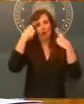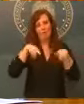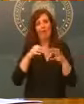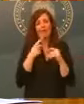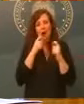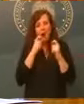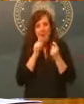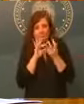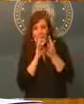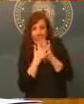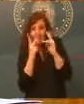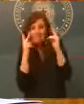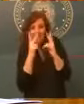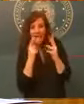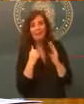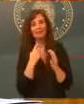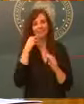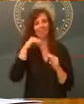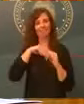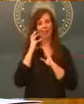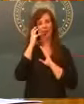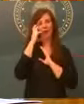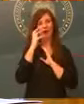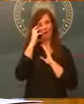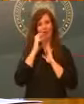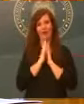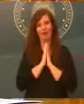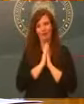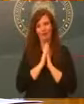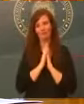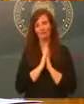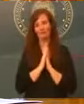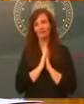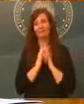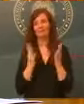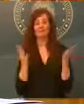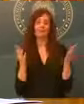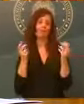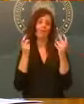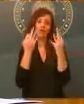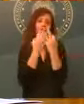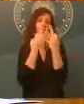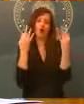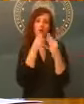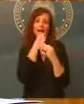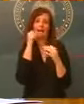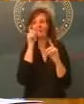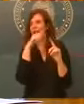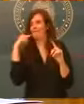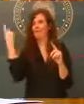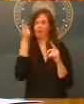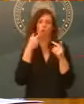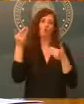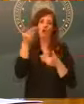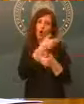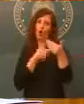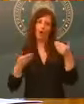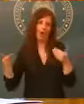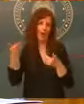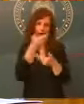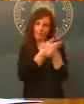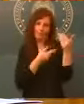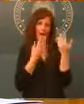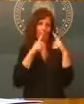orgoglio. Serve chiaramente la collaborazione di tutti per far questo. E serve soprattutto